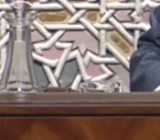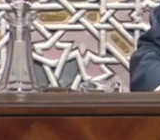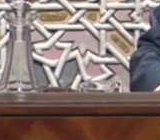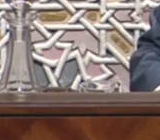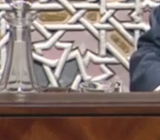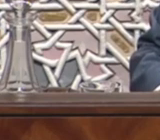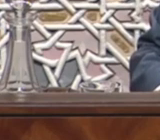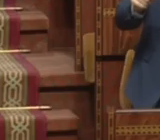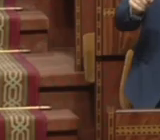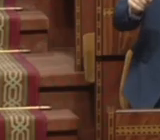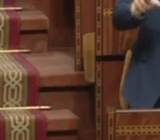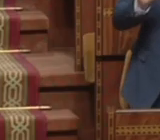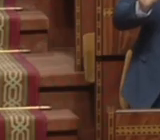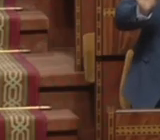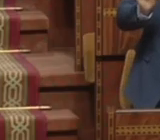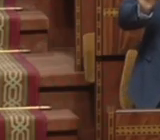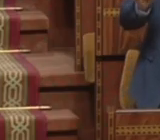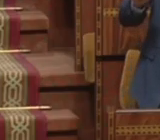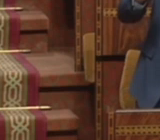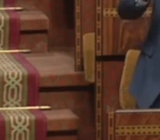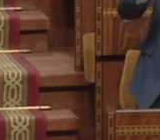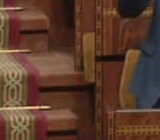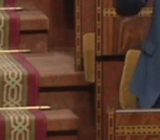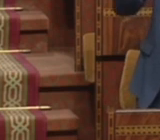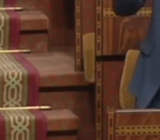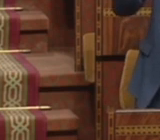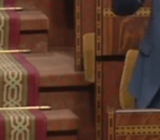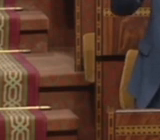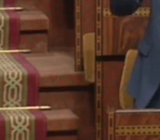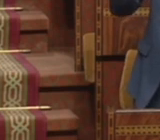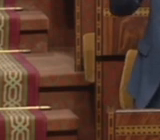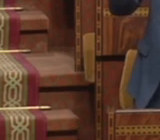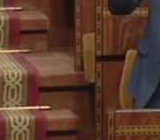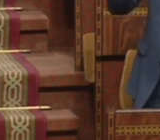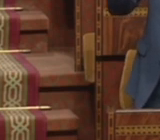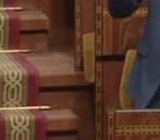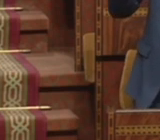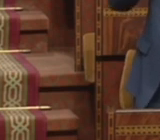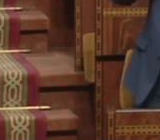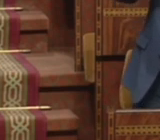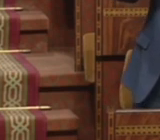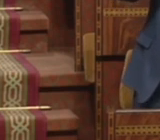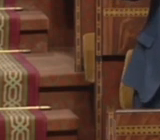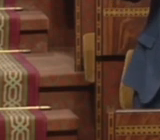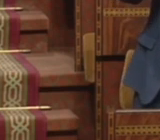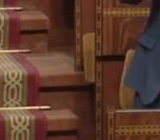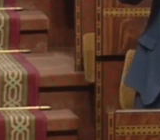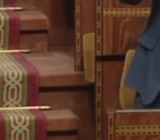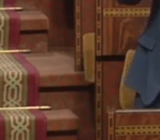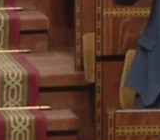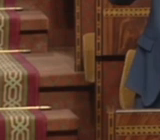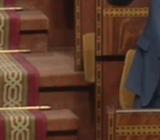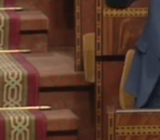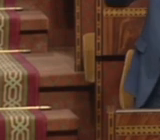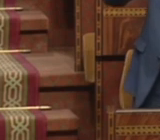عطونا الكلمة لك نعم مزيان سيد الرئيس غير واحد تنبيه من المسائل التقنية هناك في الوقت اللي انتم